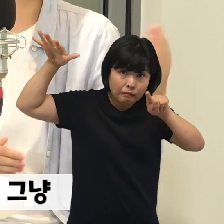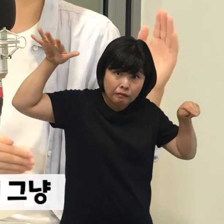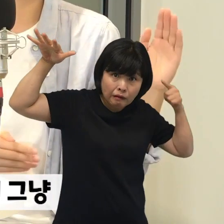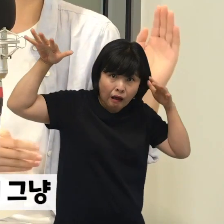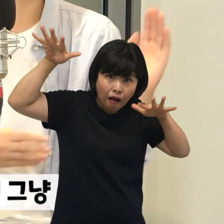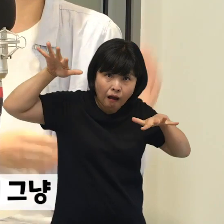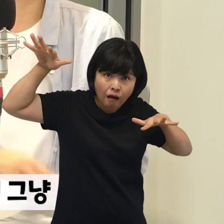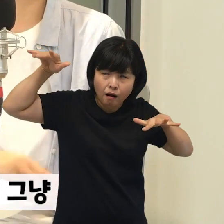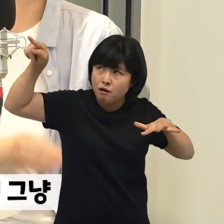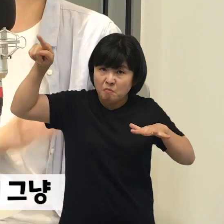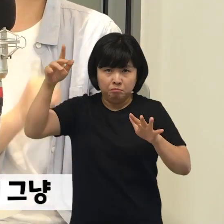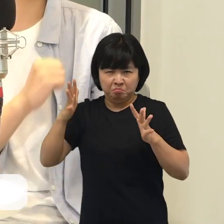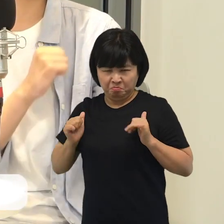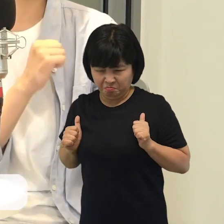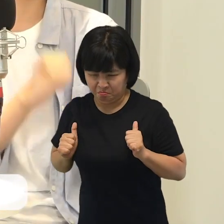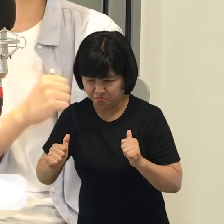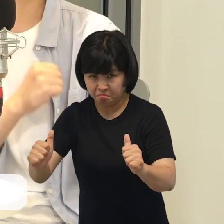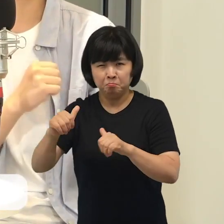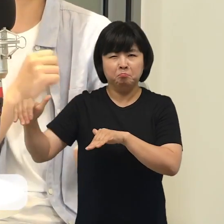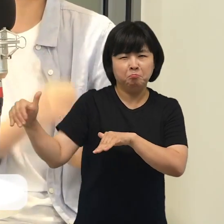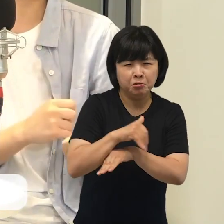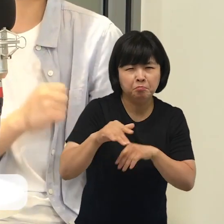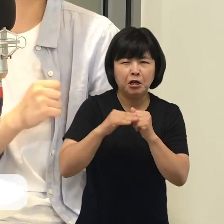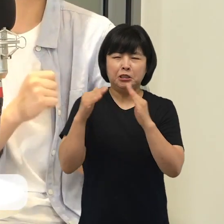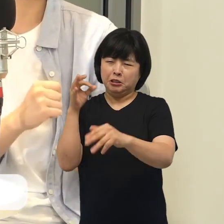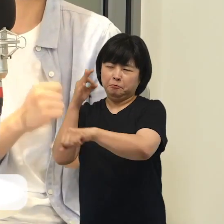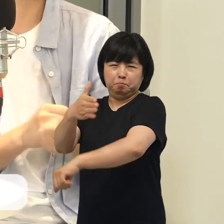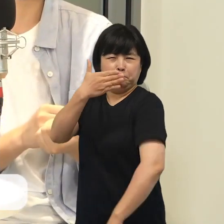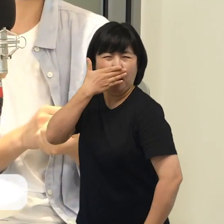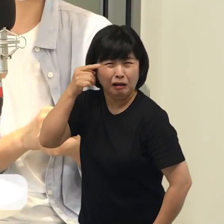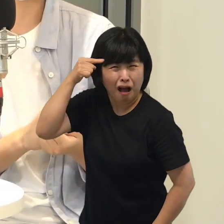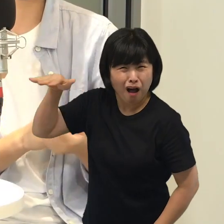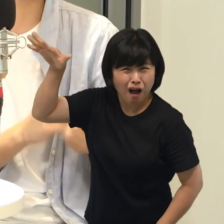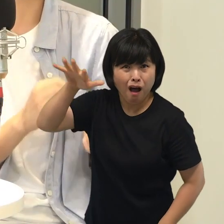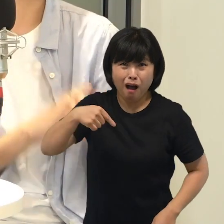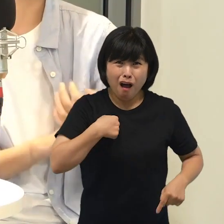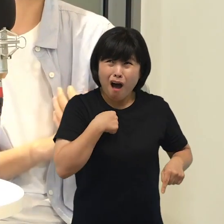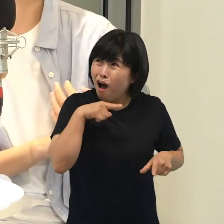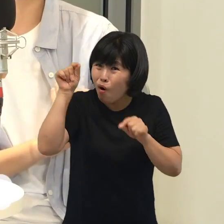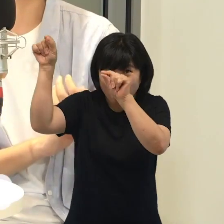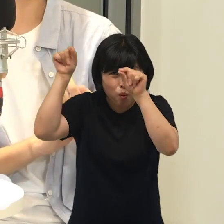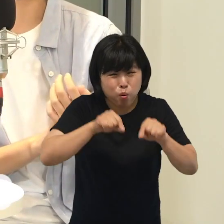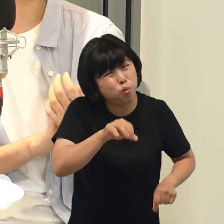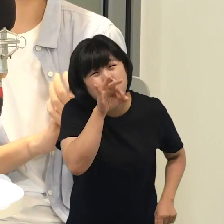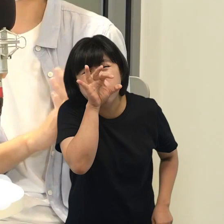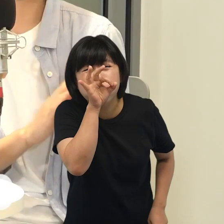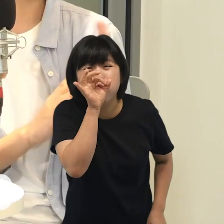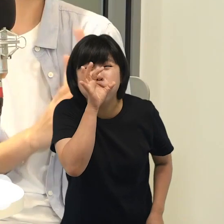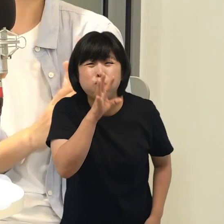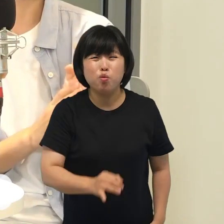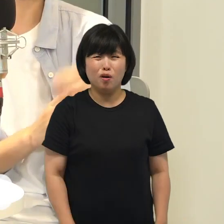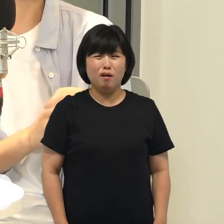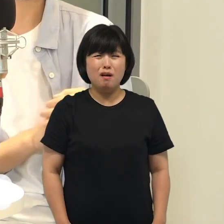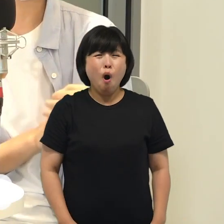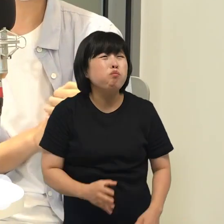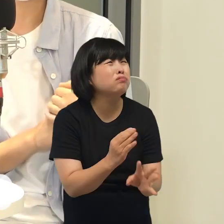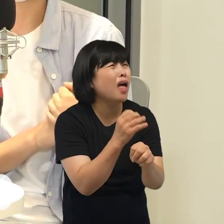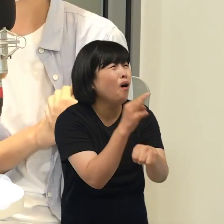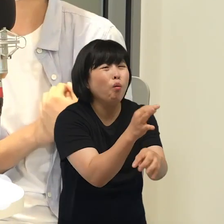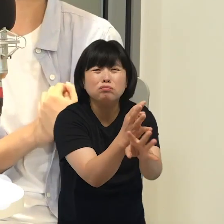부모님 세대들은 저희랑 다르게 그냥 정직하게 일하고 직장 다니면은 집 살 수 있었잖아요. 근데 저희는 꿈도 못